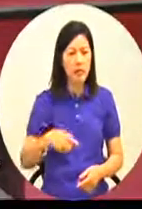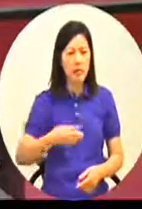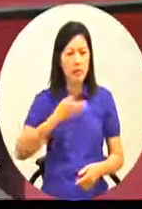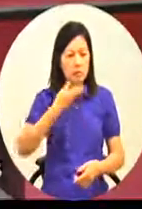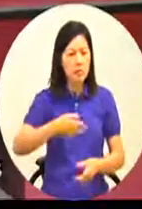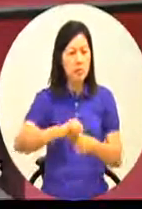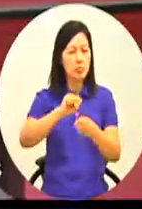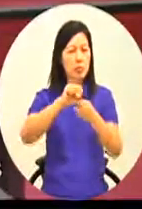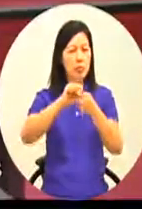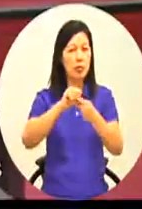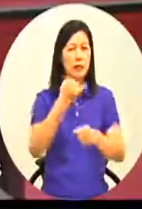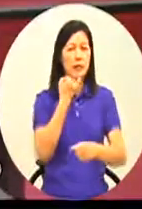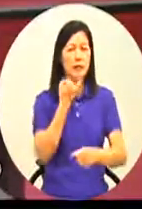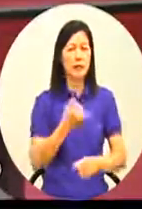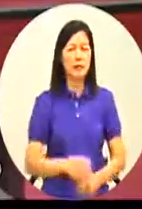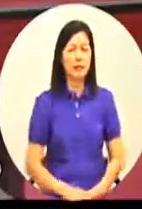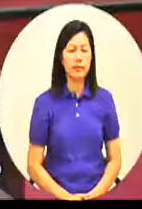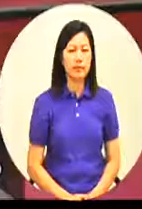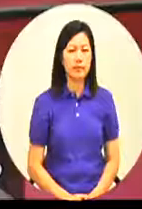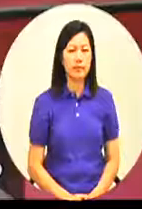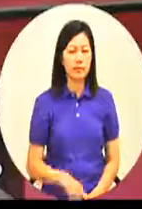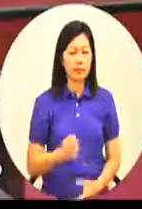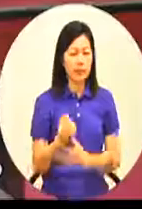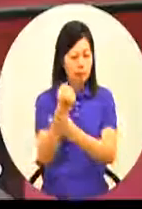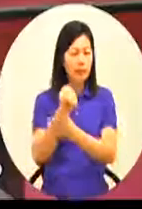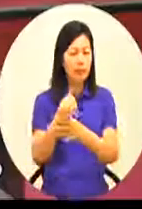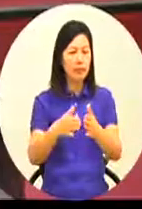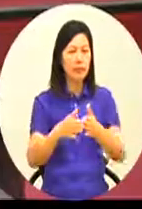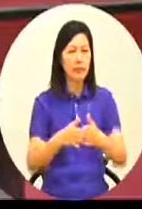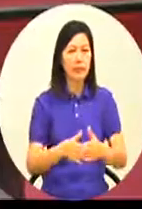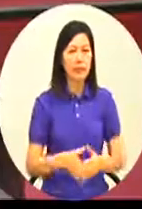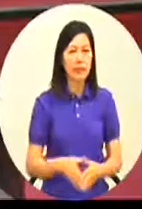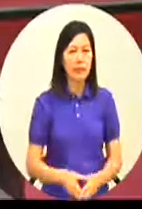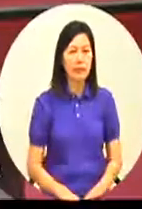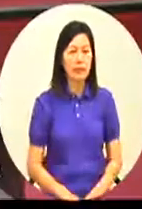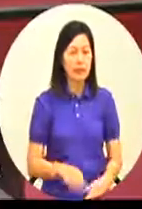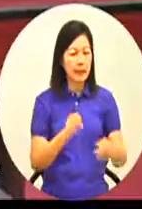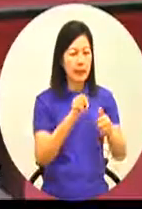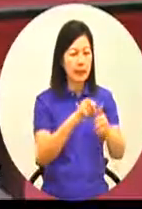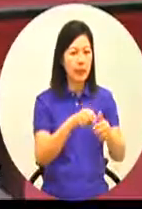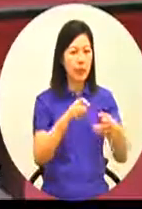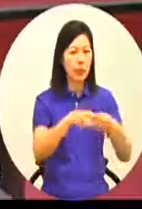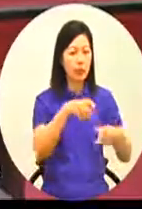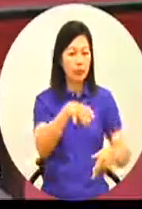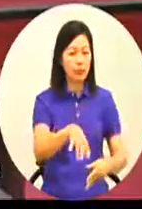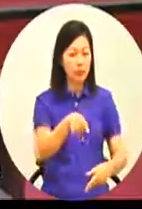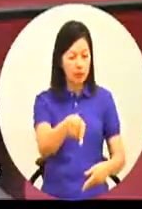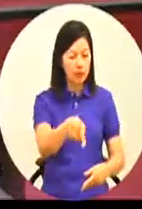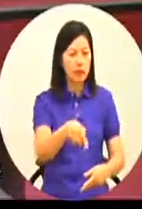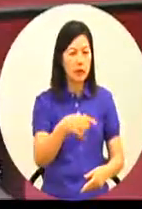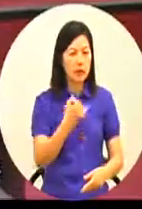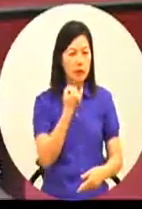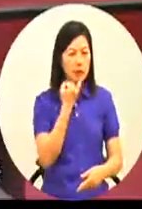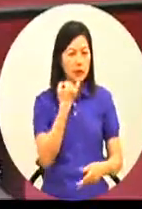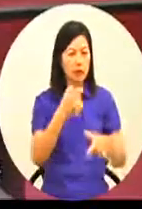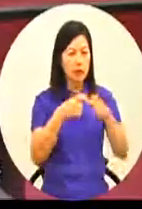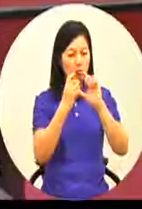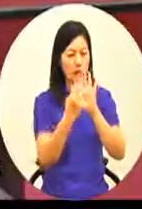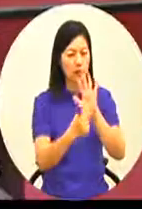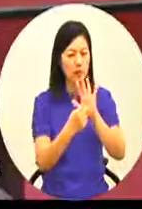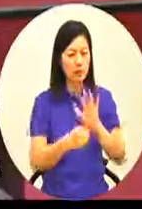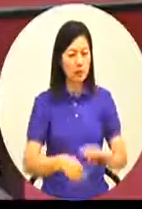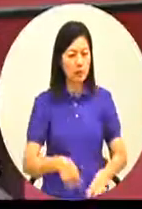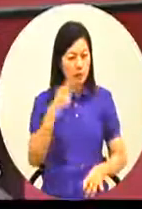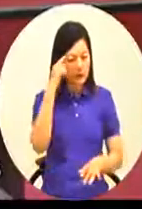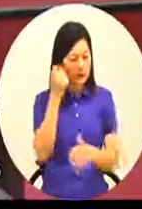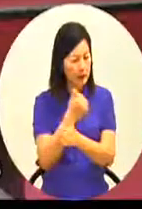的这样子的一个活动，我觉得都应该支持。那是不是请我们养工处这里 是不是也能够来慎重的